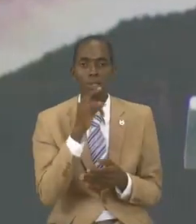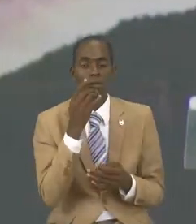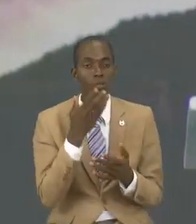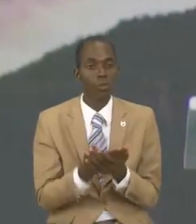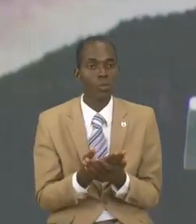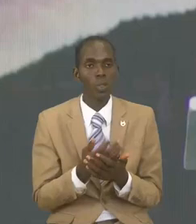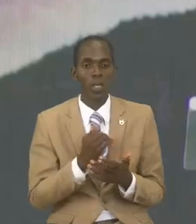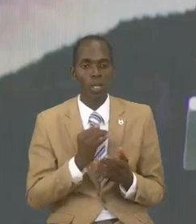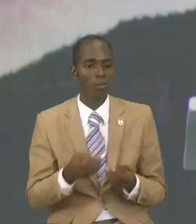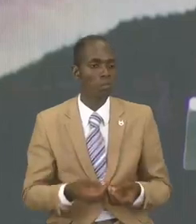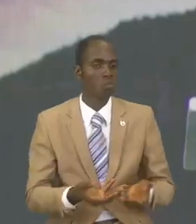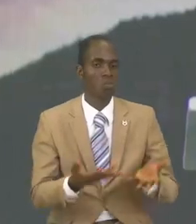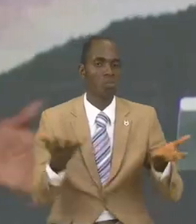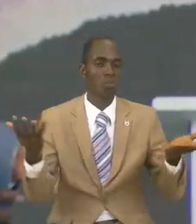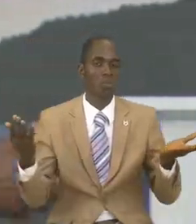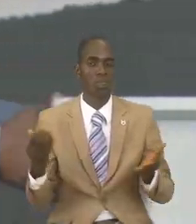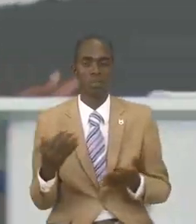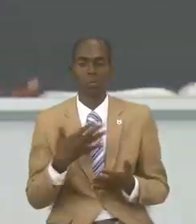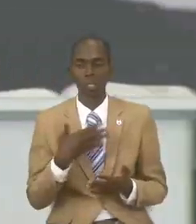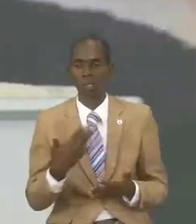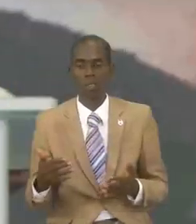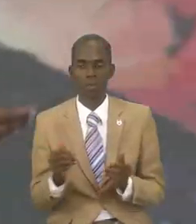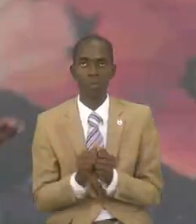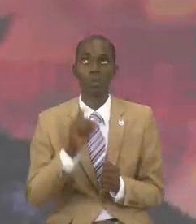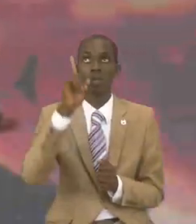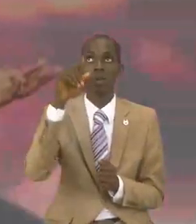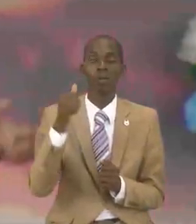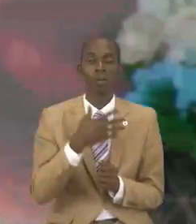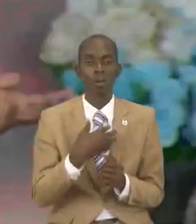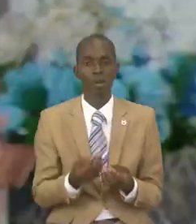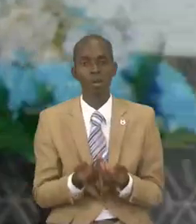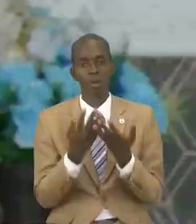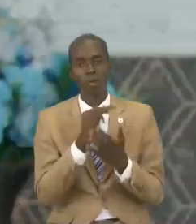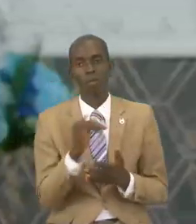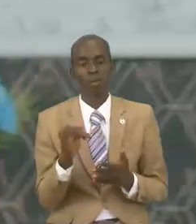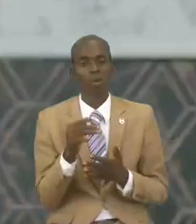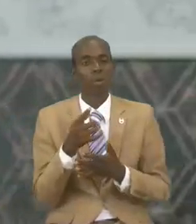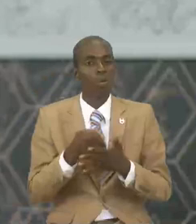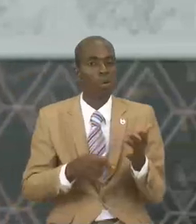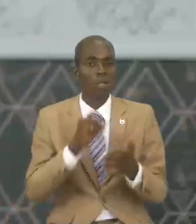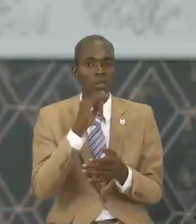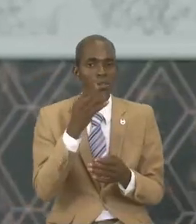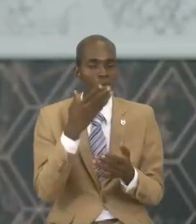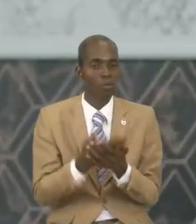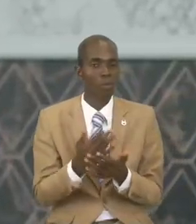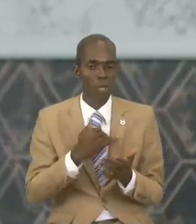je donne aux gens, je paie les dîmes et les offrandes. Quel en est l'objectif?